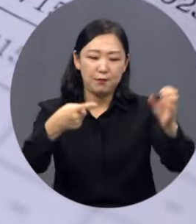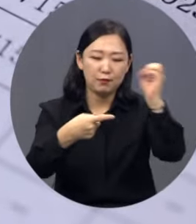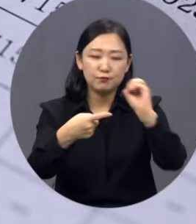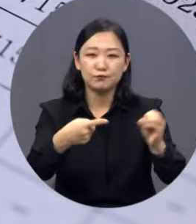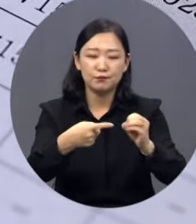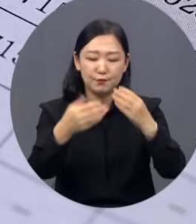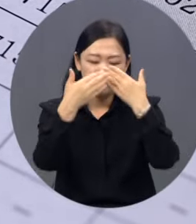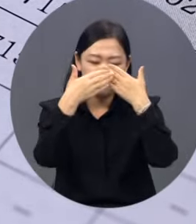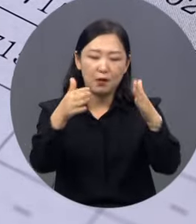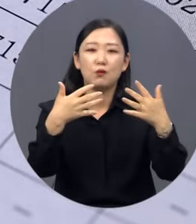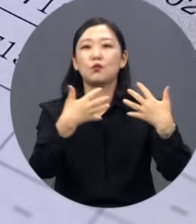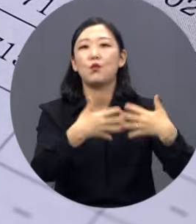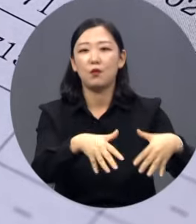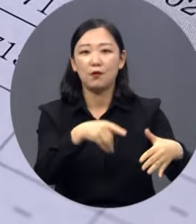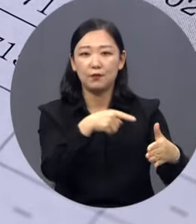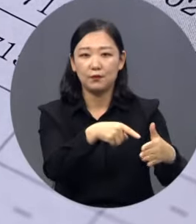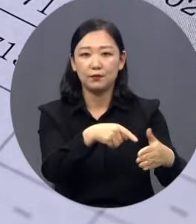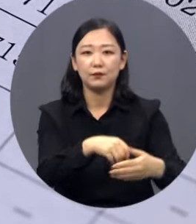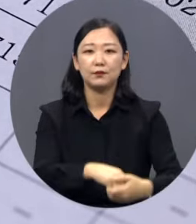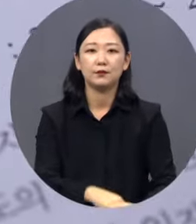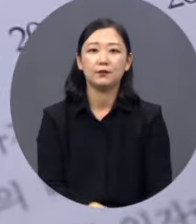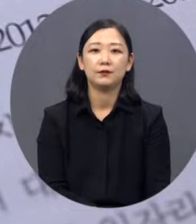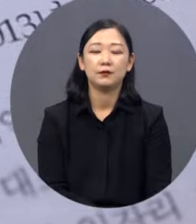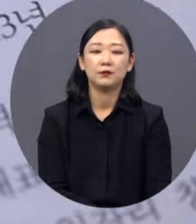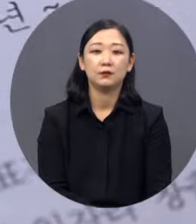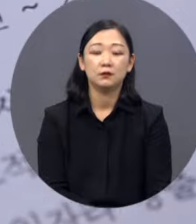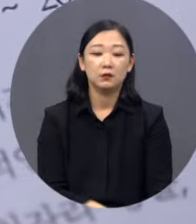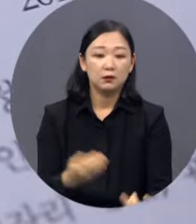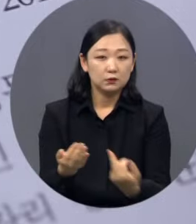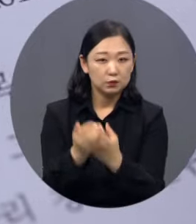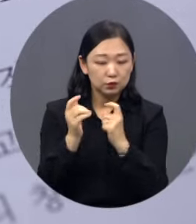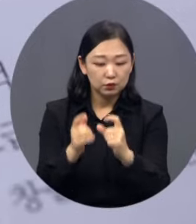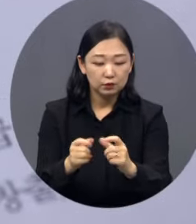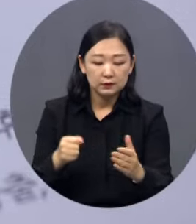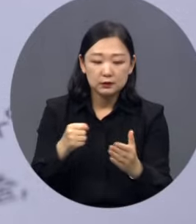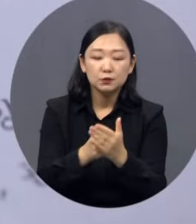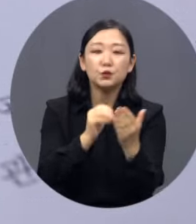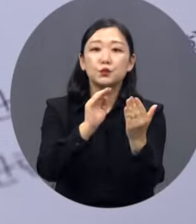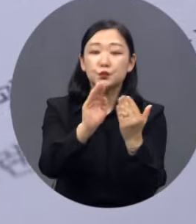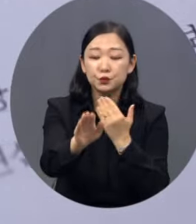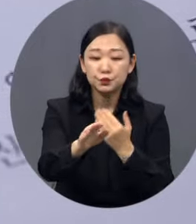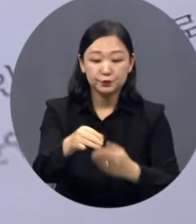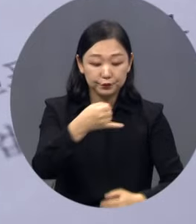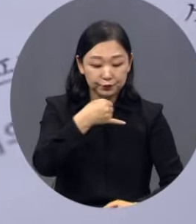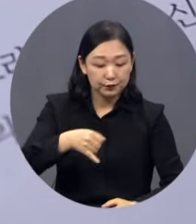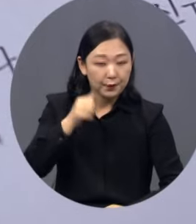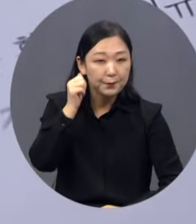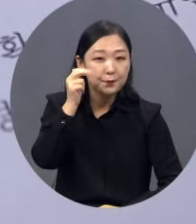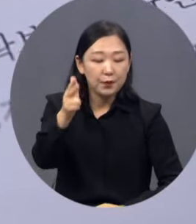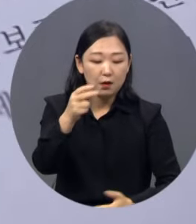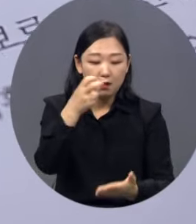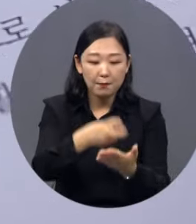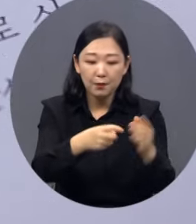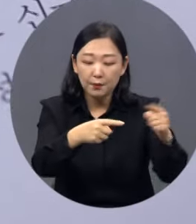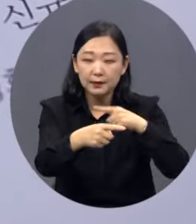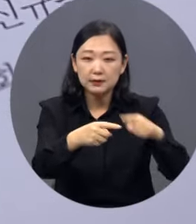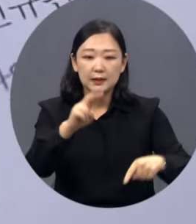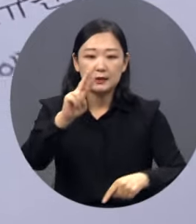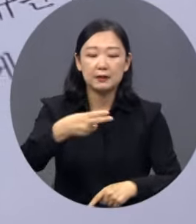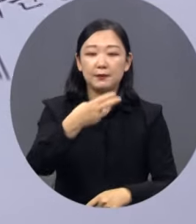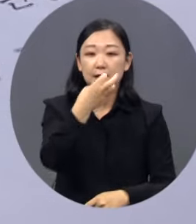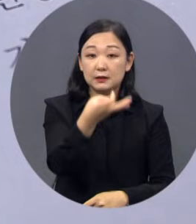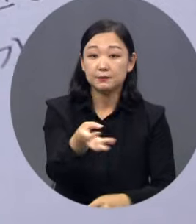감면받는 조건이었습니다 제주도는 지정 직후 백통 신원이 법인세 213억